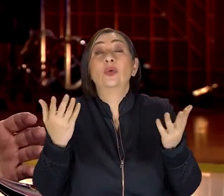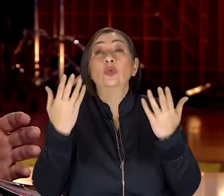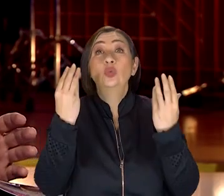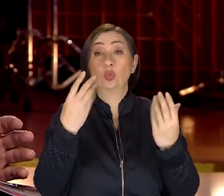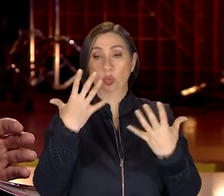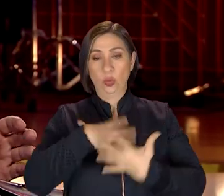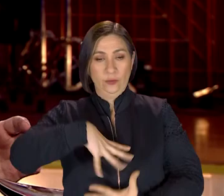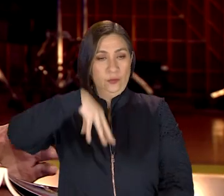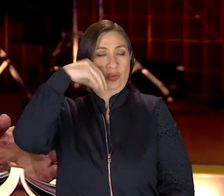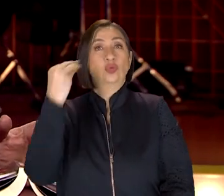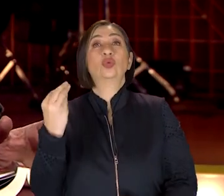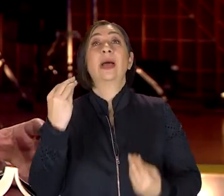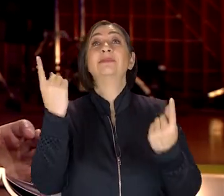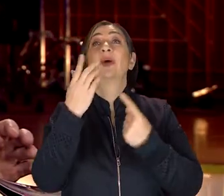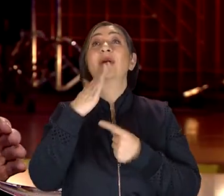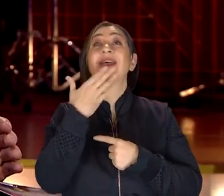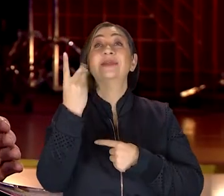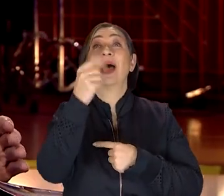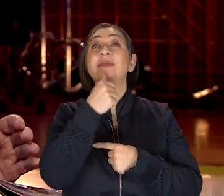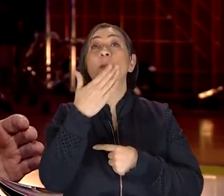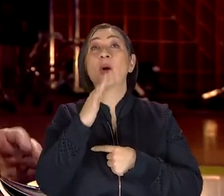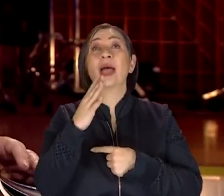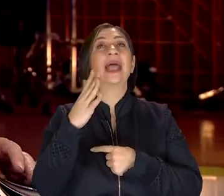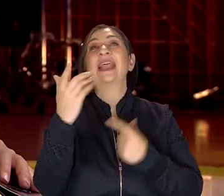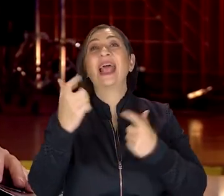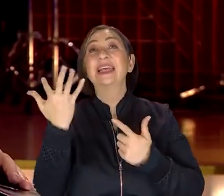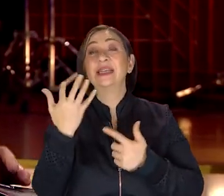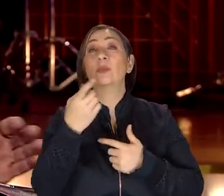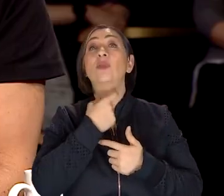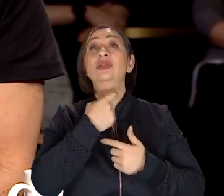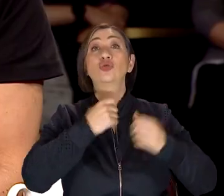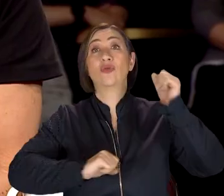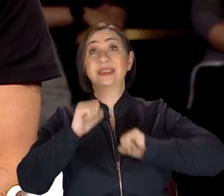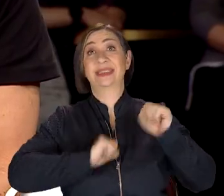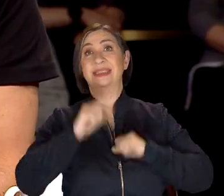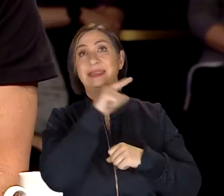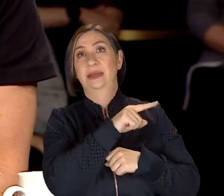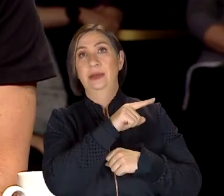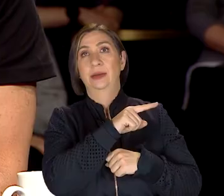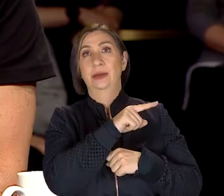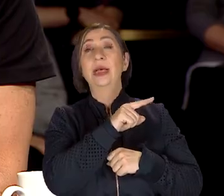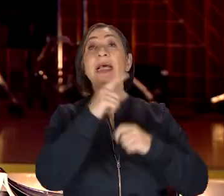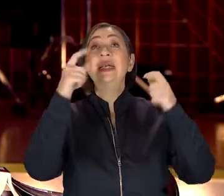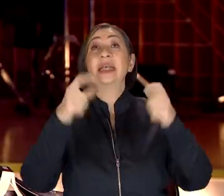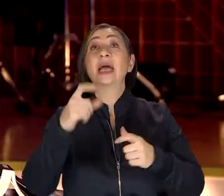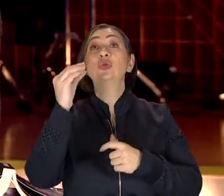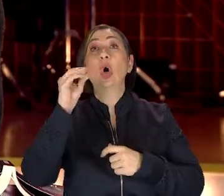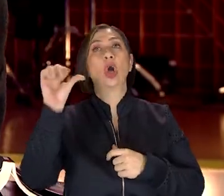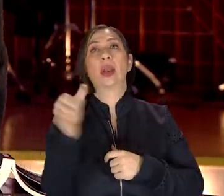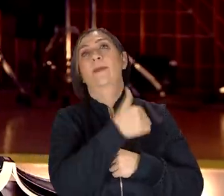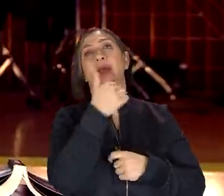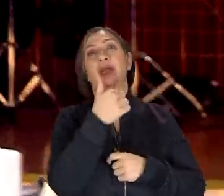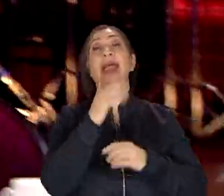güzel bir vücut yok. Güzel bir genç adam yok. Yer neresi? Bak bunu çok önemli. Boğaziçi Üniversitesi. Yer çok